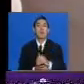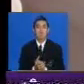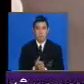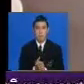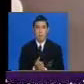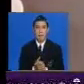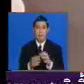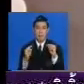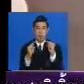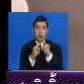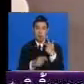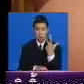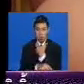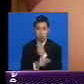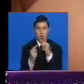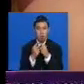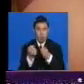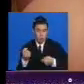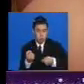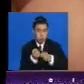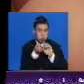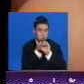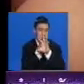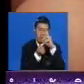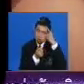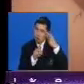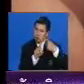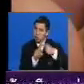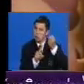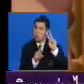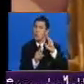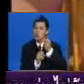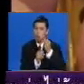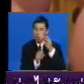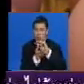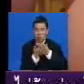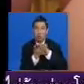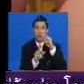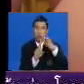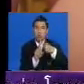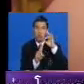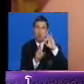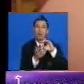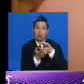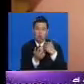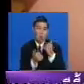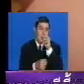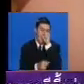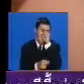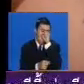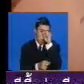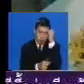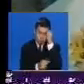ที่ใช้เชื้อเป็นในรูปแบบพ่นคาดว่าจะผลิตเสร็จในเดือนสิงหาคมและจะเริ่มทดลองใช้กับอาสาสมัครเป็นเวล